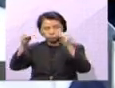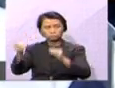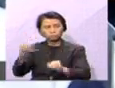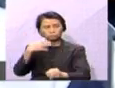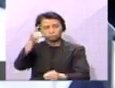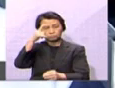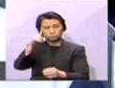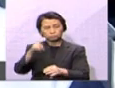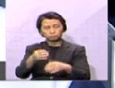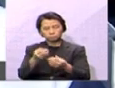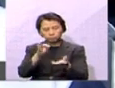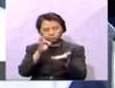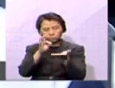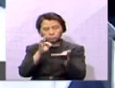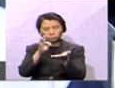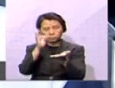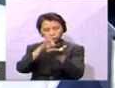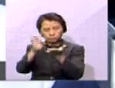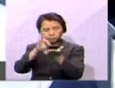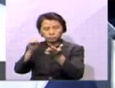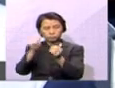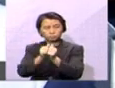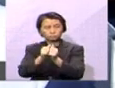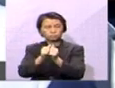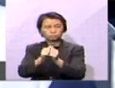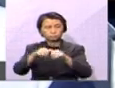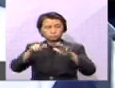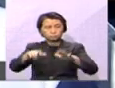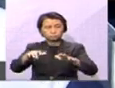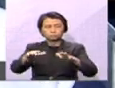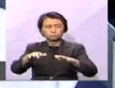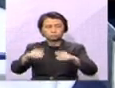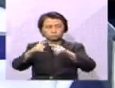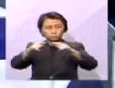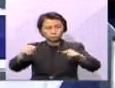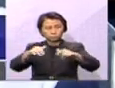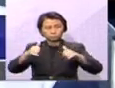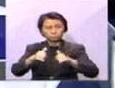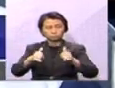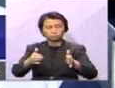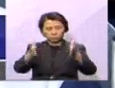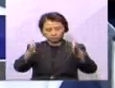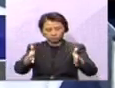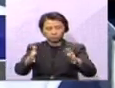untuk memperincikanlah setengah tempat tu mungkin besar sikit setengah tempat